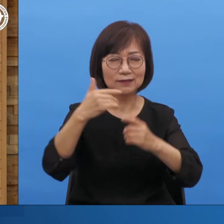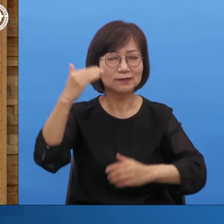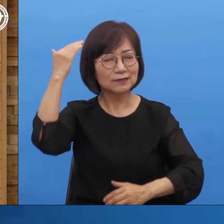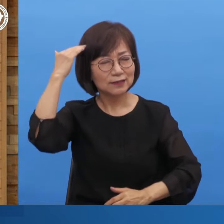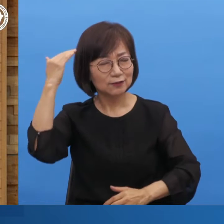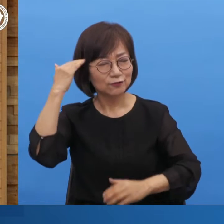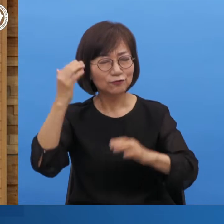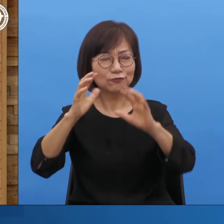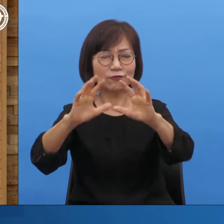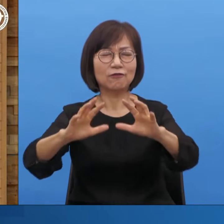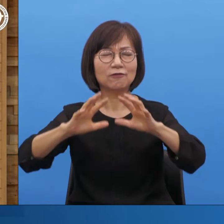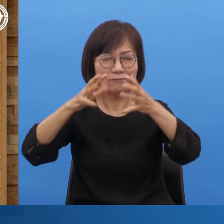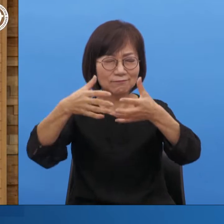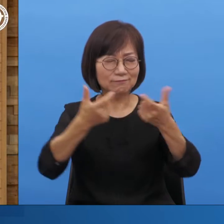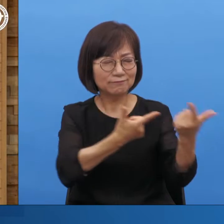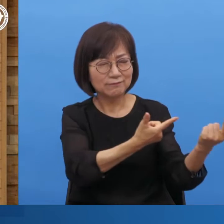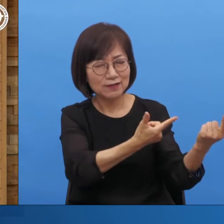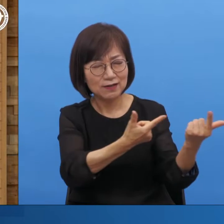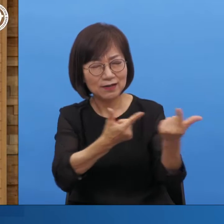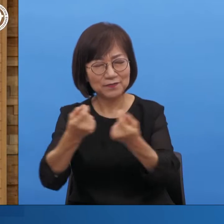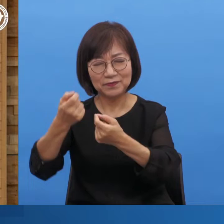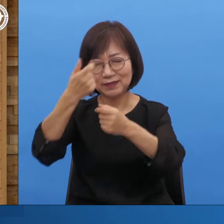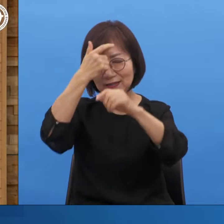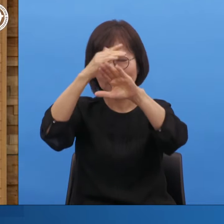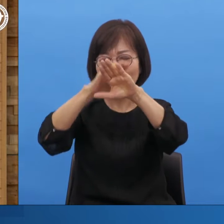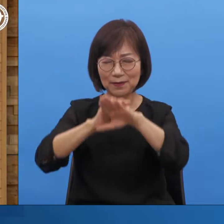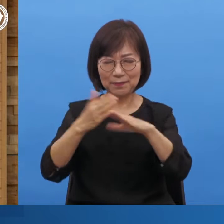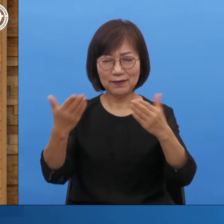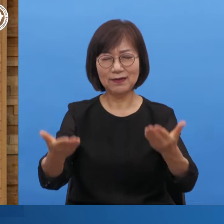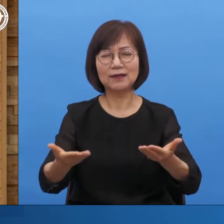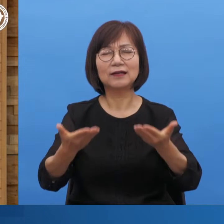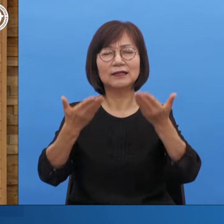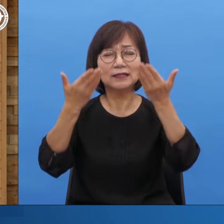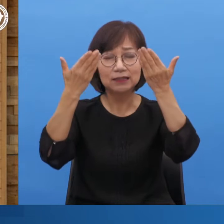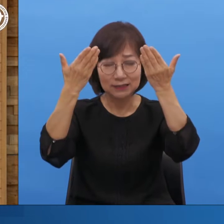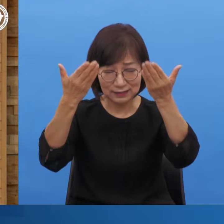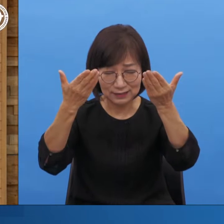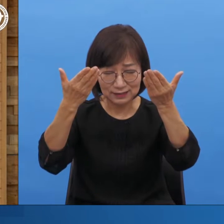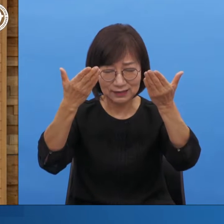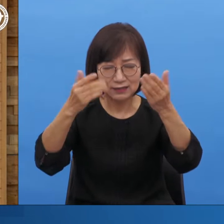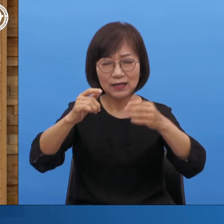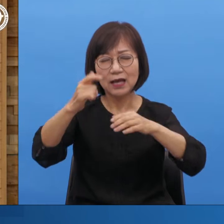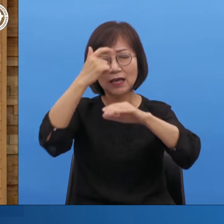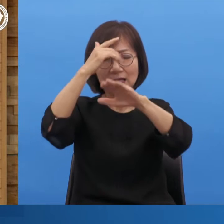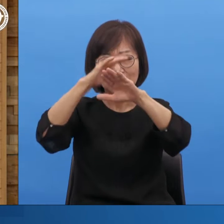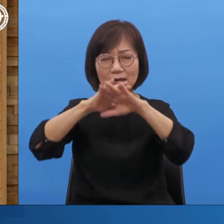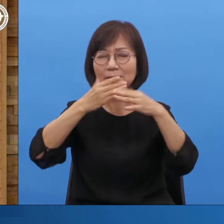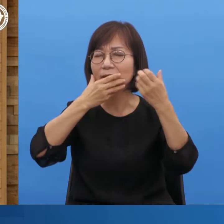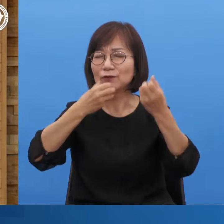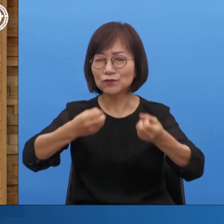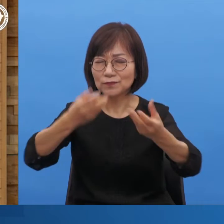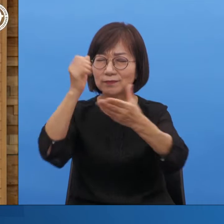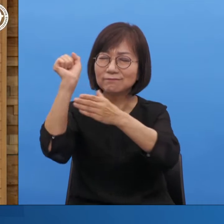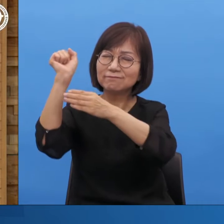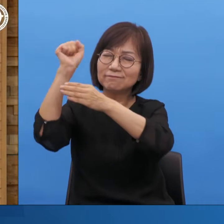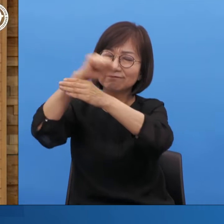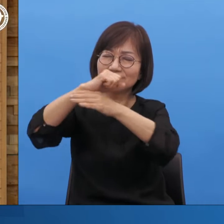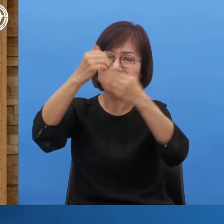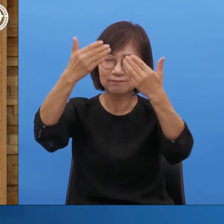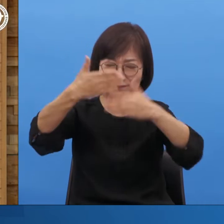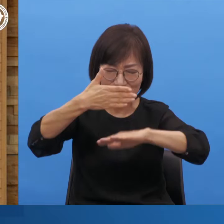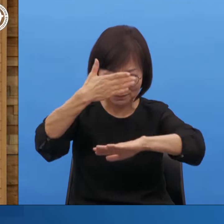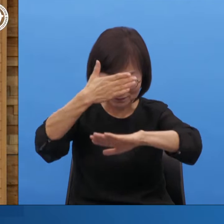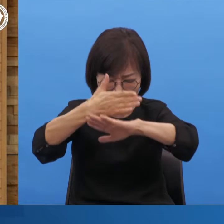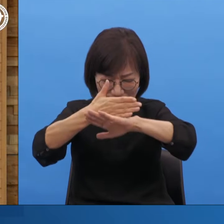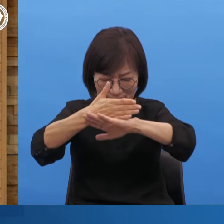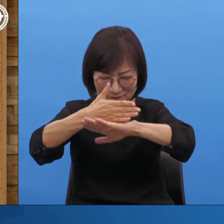예배드릴 수 있도록 오늘도 예배 축복 주심을 진심으로 감사드립니다. Dear God, your beloved children from Busan, Korea, and all around the